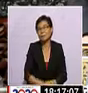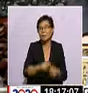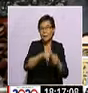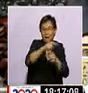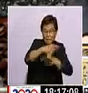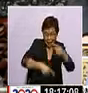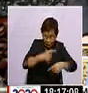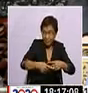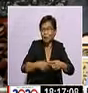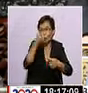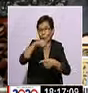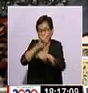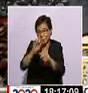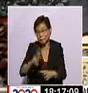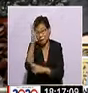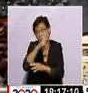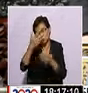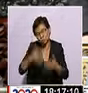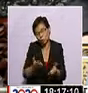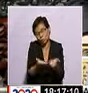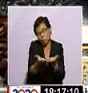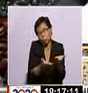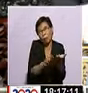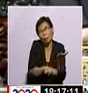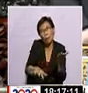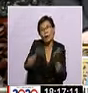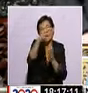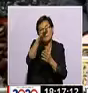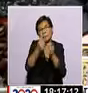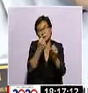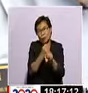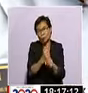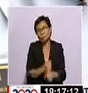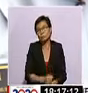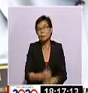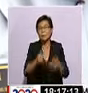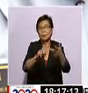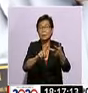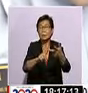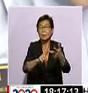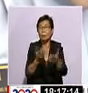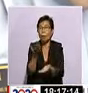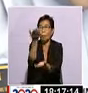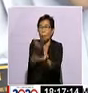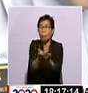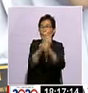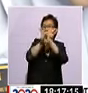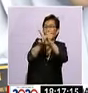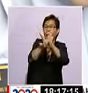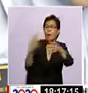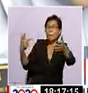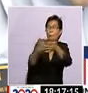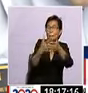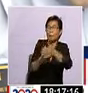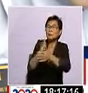Bayaran gantian ini adalah bagi penjawat awam yang telah berkhidmat sekurang-kurangnya 15 tahun. Ketiga, menawarkan perlindungan